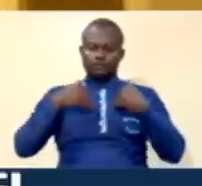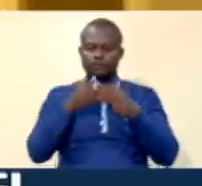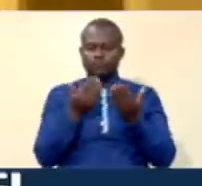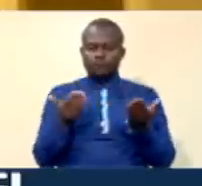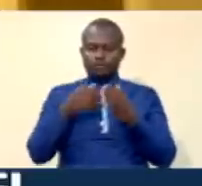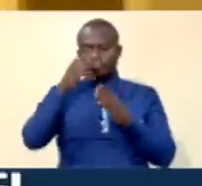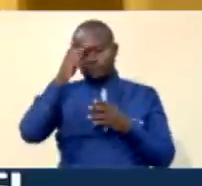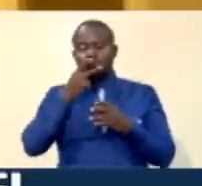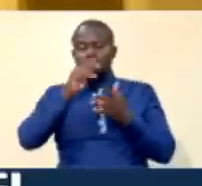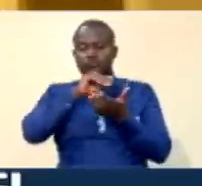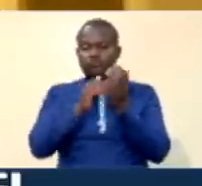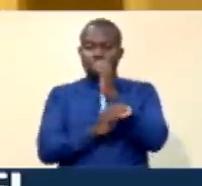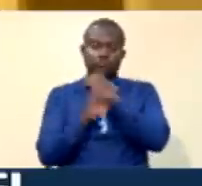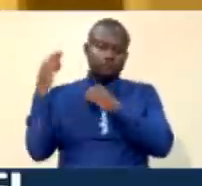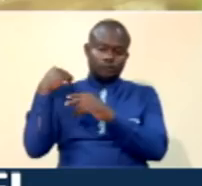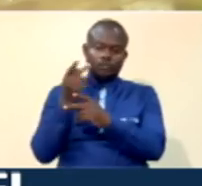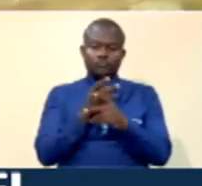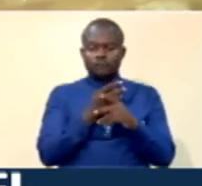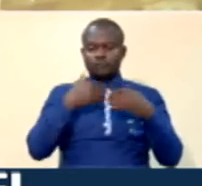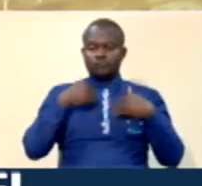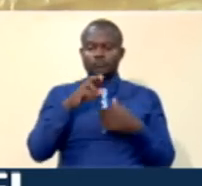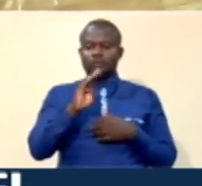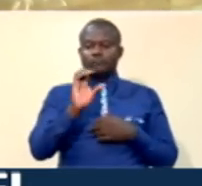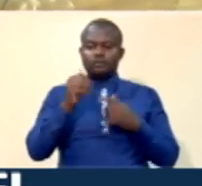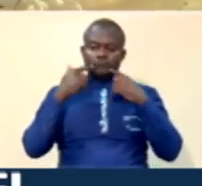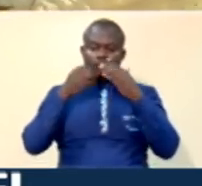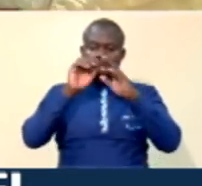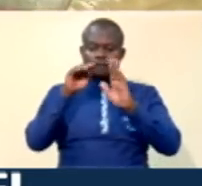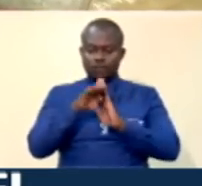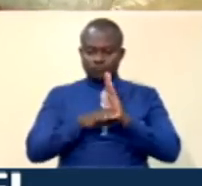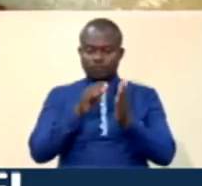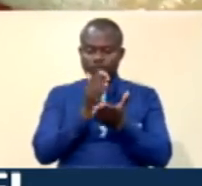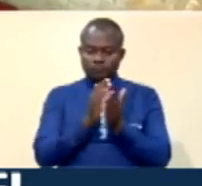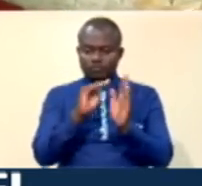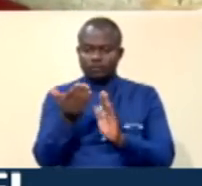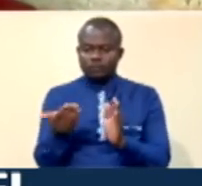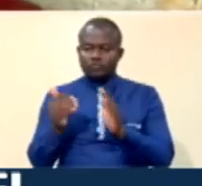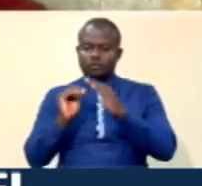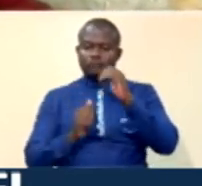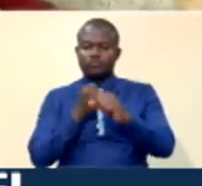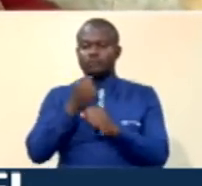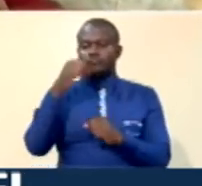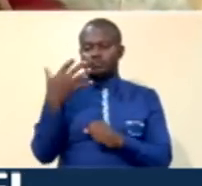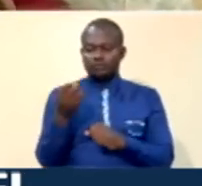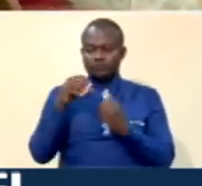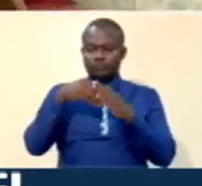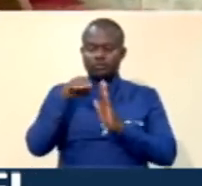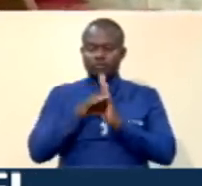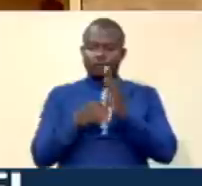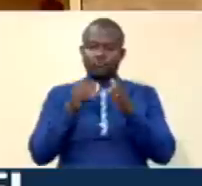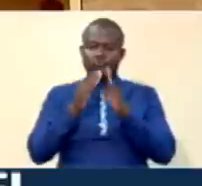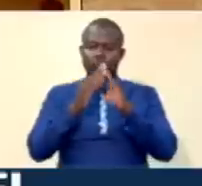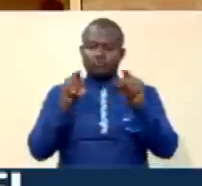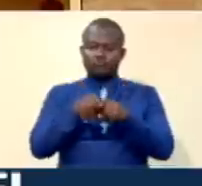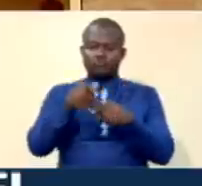n'umwana mu kigo cy'igihugu cyita ku buzima RBC avuga ko muri gahunda yo kurandura impfu z'abana bari munsi y'imyaka 5 hariho gahunda yo kubaka inzu